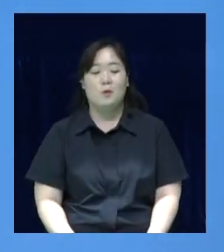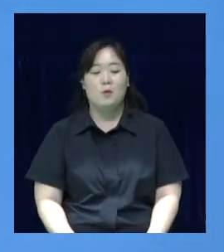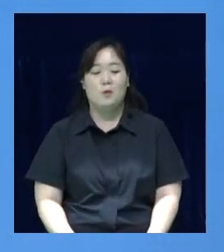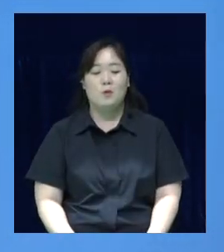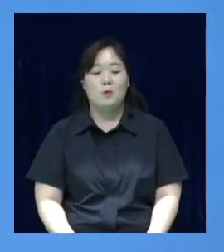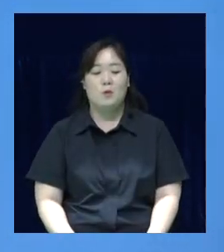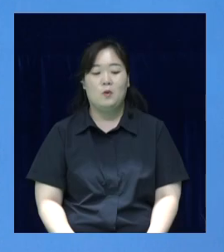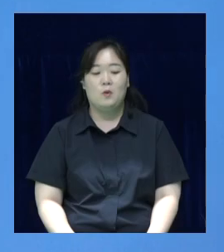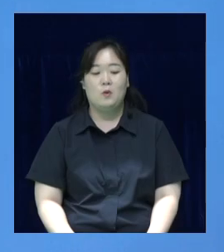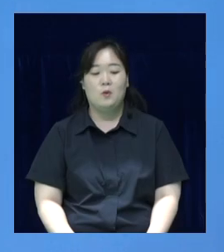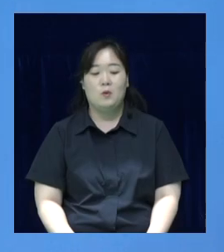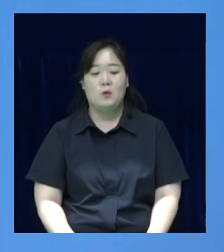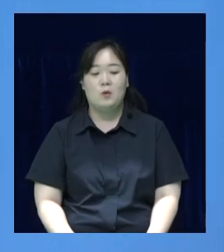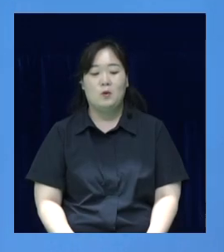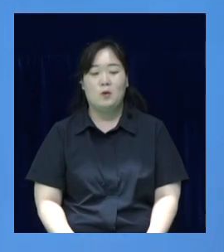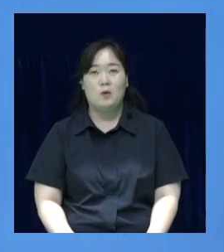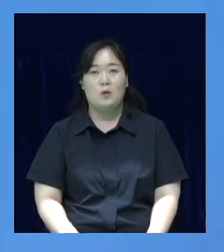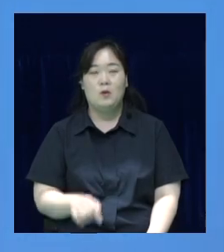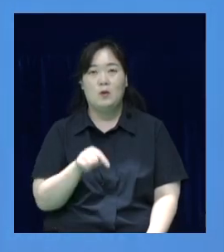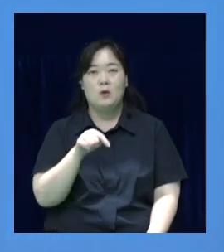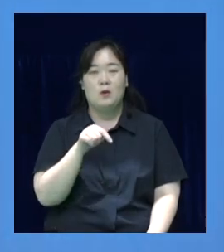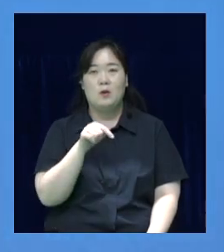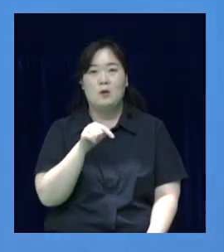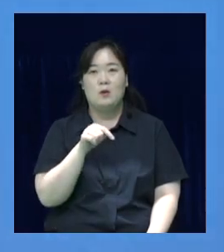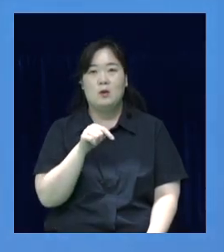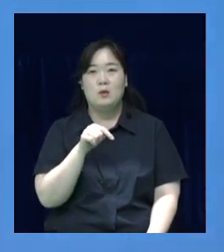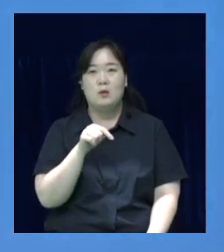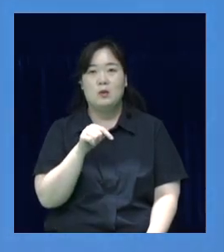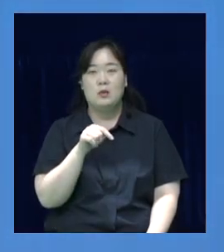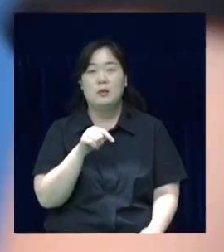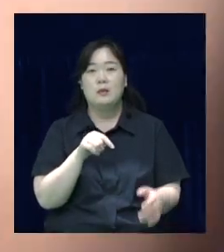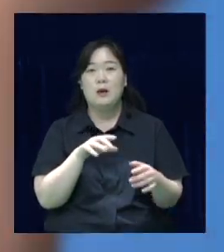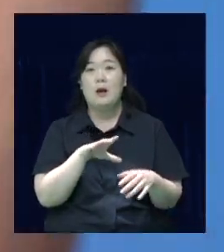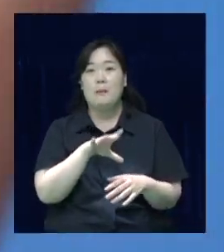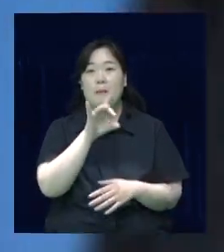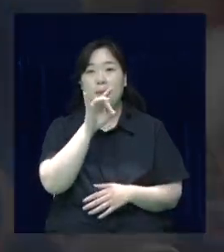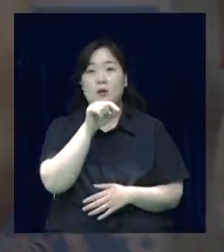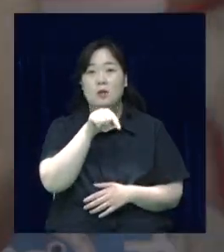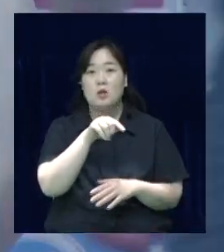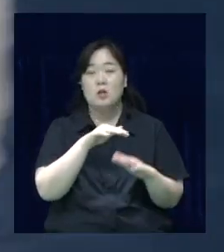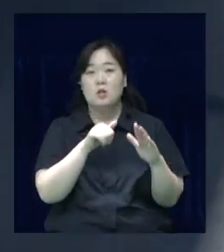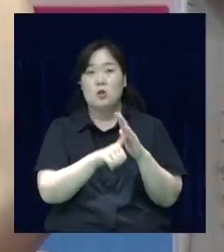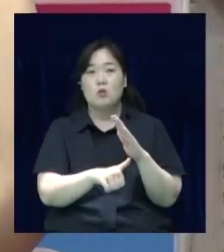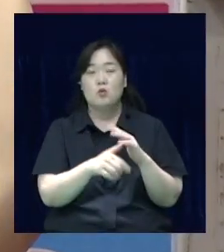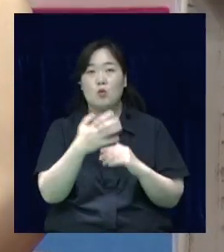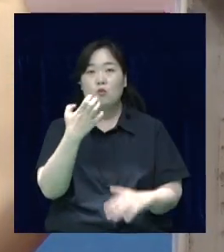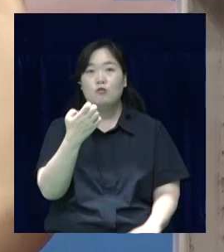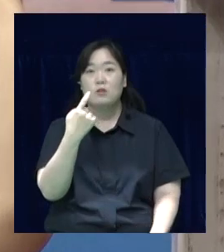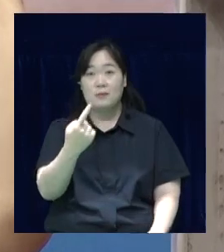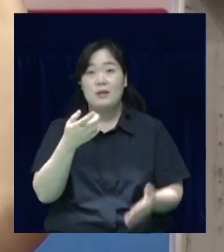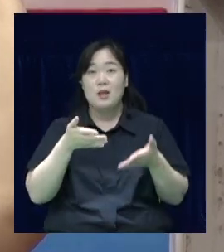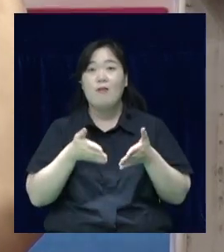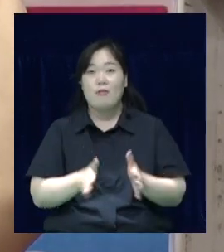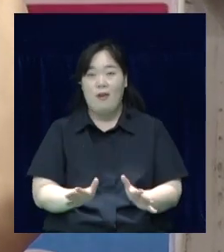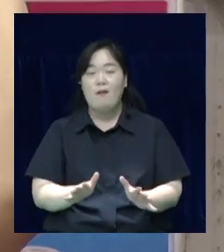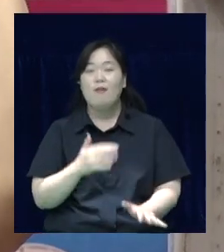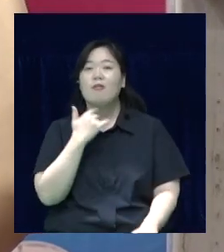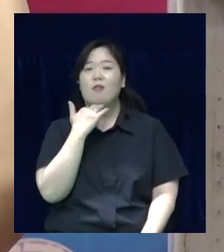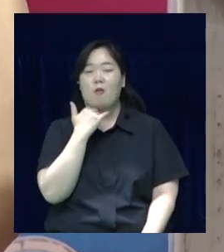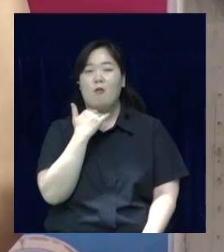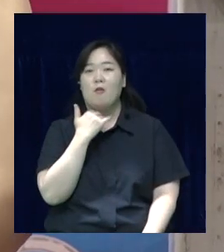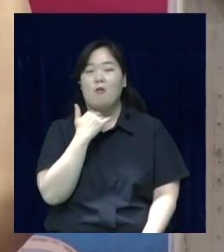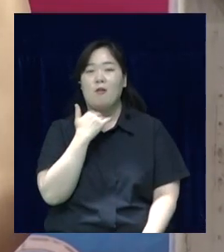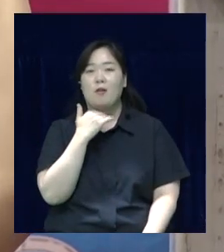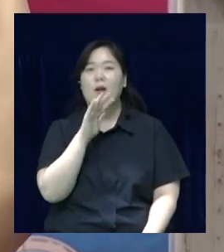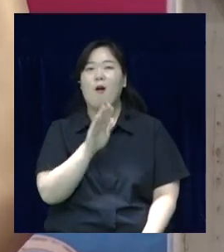이동명 선수인 거로 제가 보고 있는데 자, 일단은 이 선수 또 01년생 굉장히 어린 선수죠. 그렇기 때문에